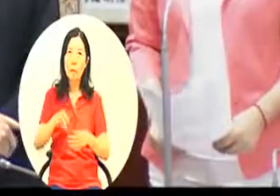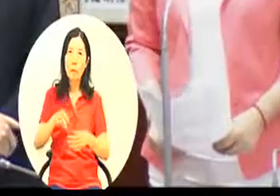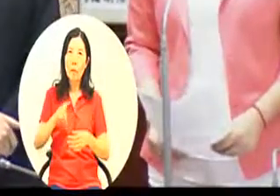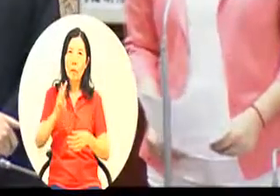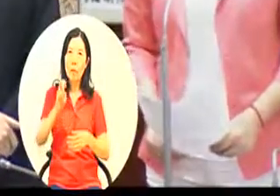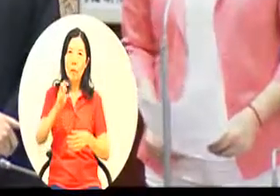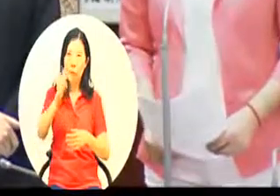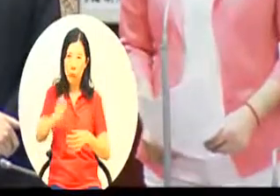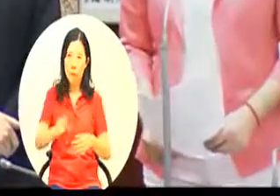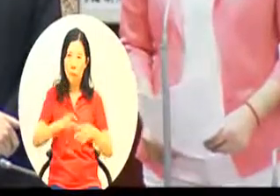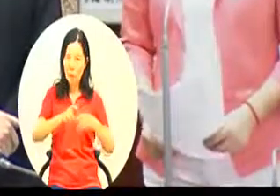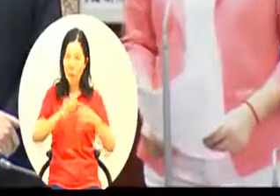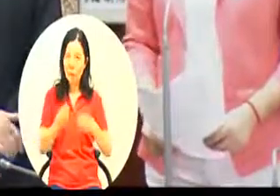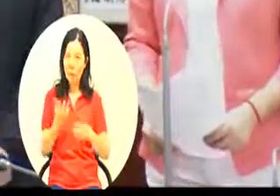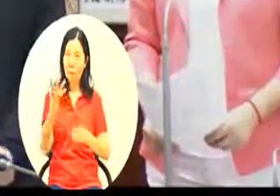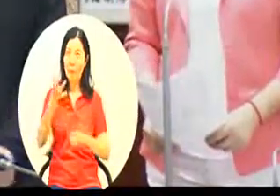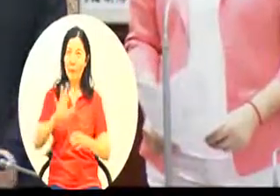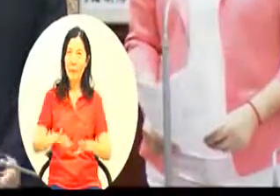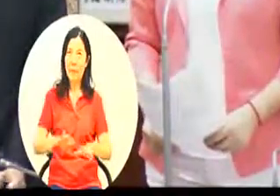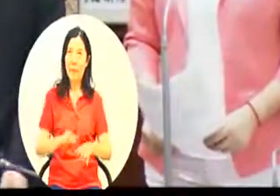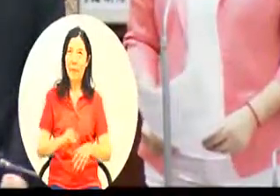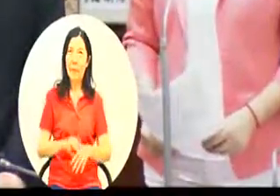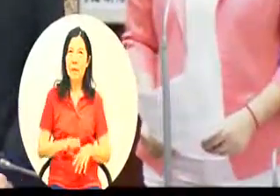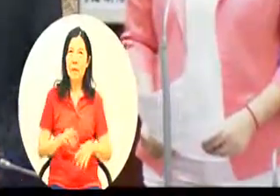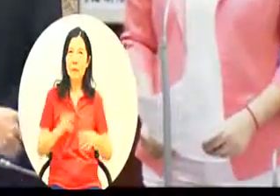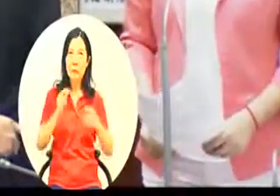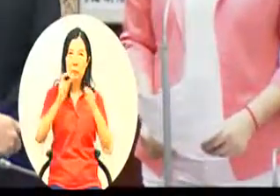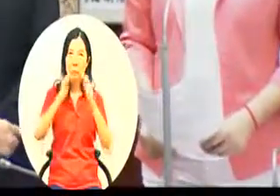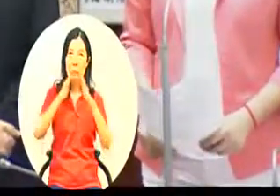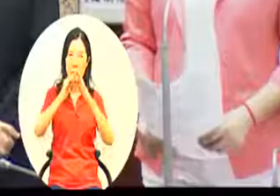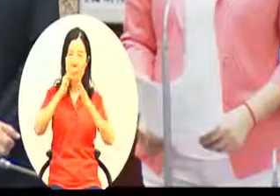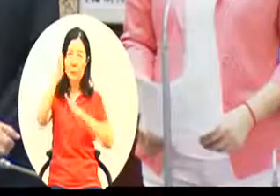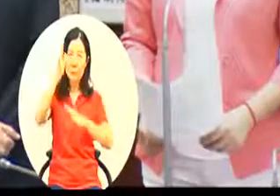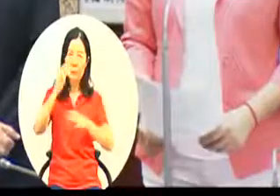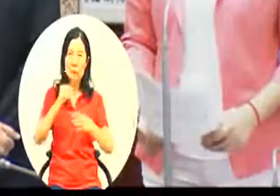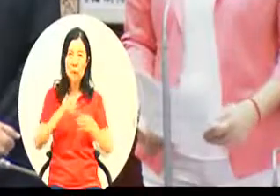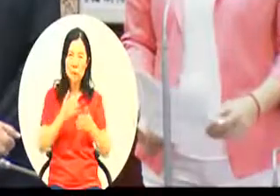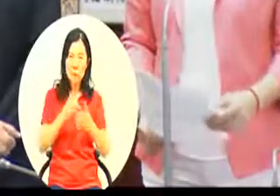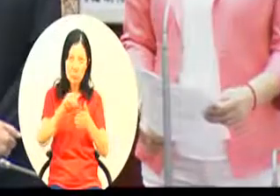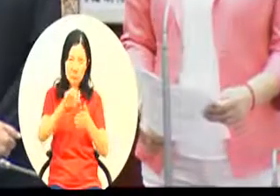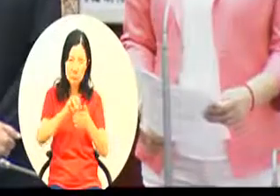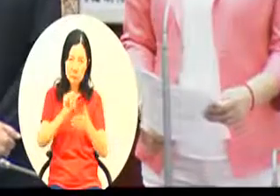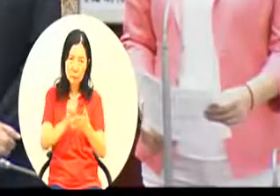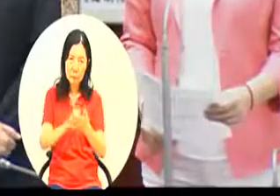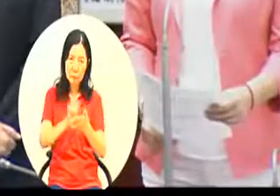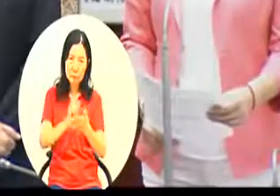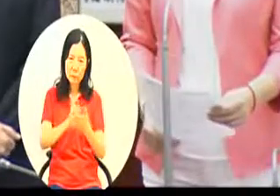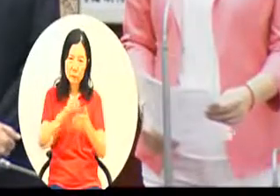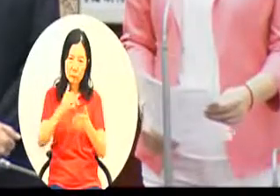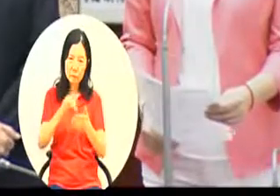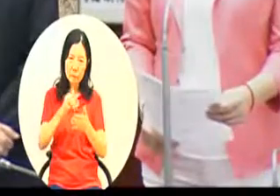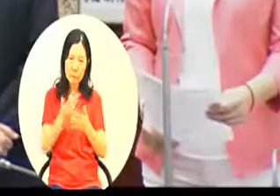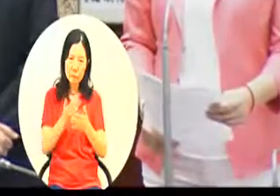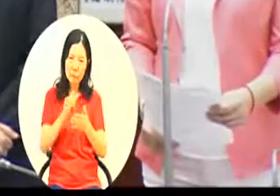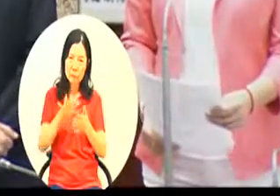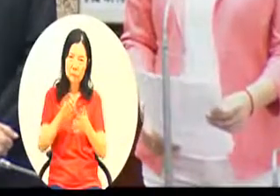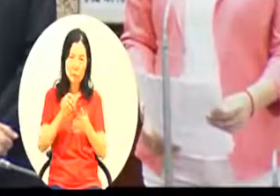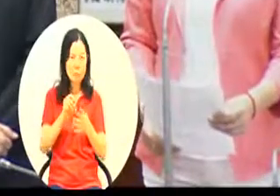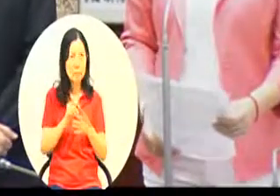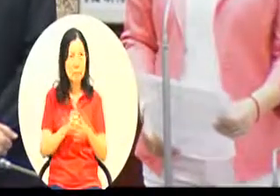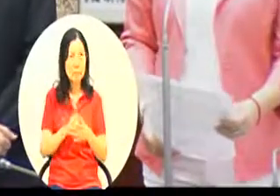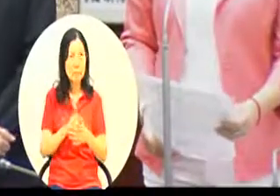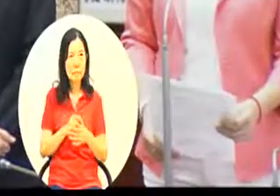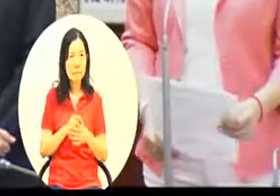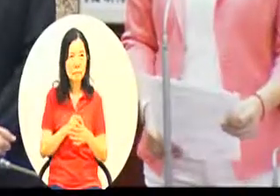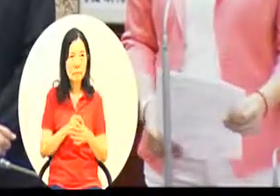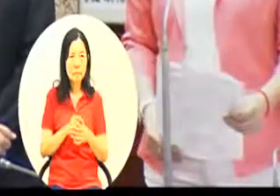常庞大的，但是呢，在我们整个市府的总体预算里面，我觉得它是占的不是很大